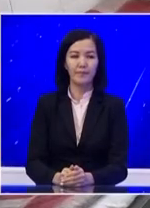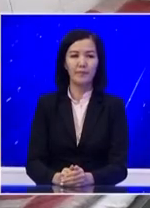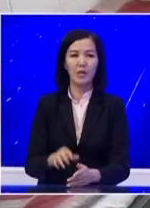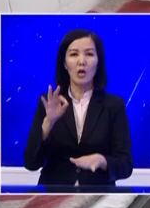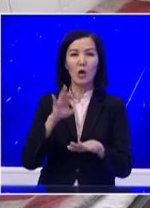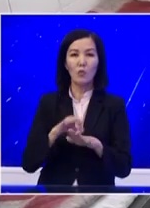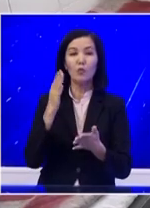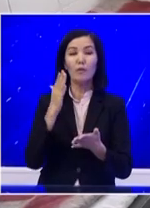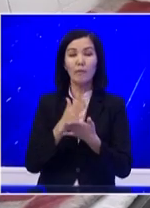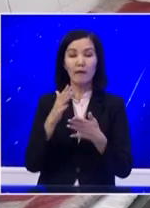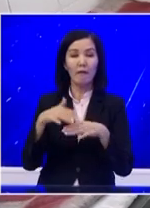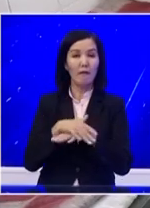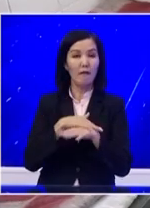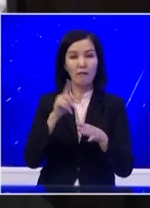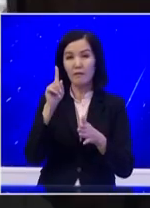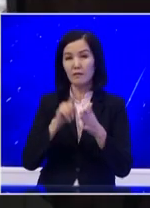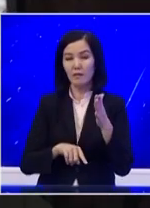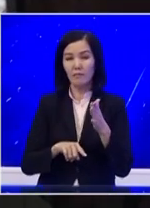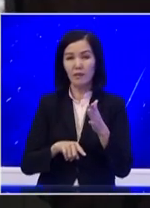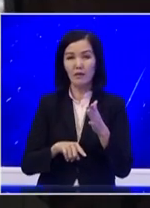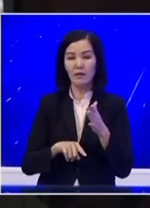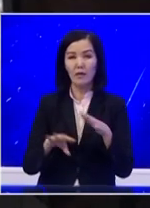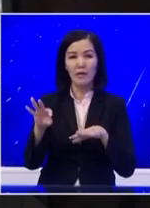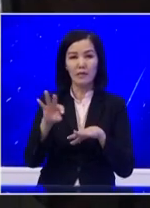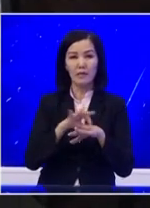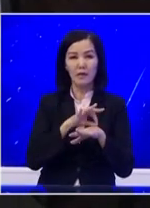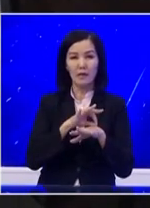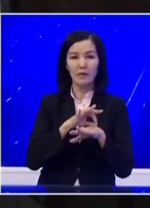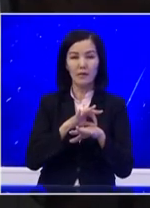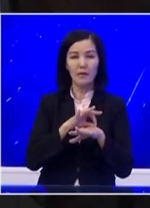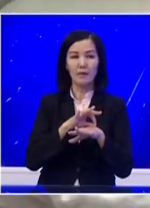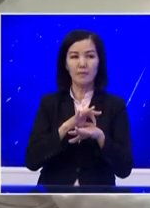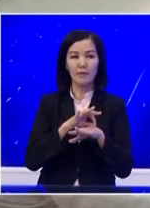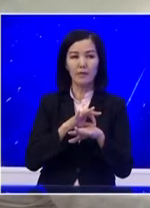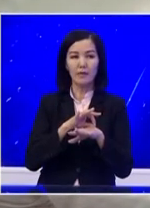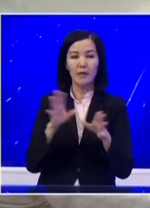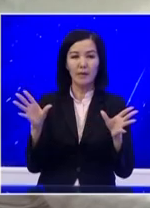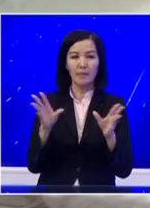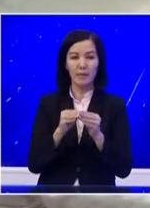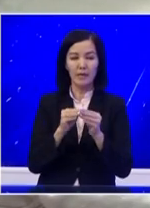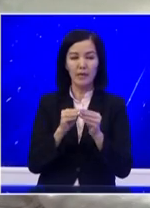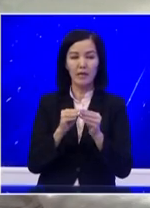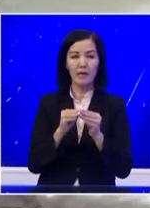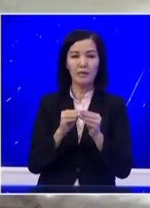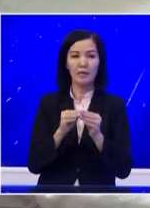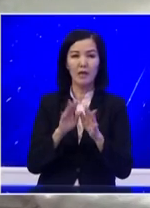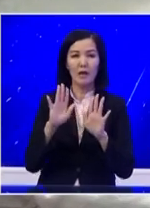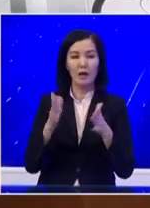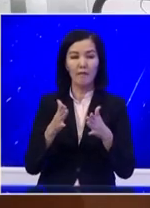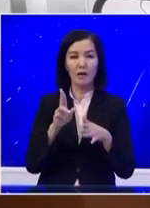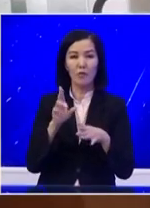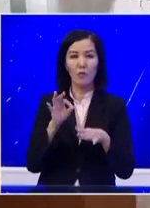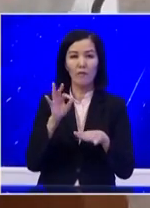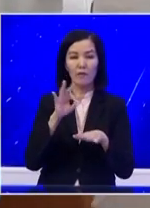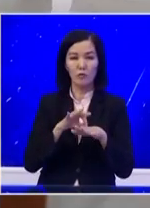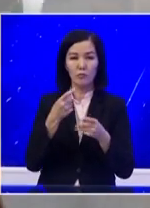Індеттің барына халықтың көпшілігі сенбейді. Солардың бірі ерлі зайыпты Сейтқажы Тоқпаев пен Рая Жұмаділова болған. Бірақ абайсызда COVID-19